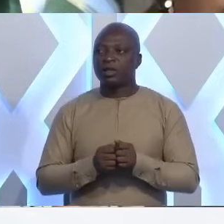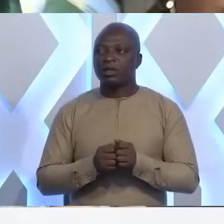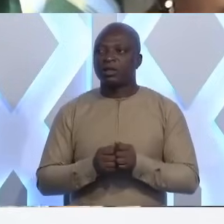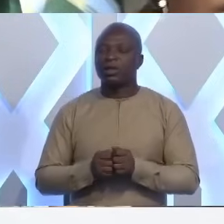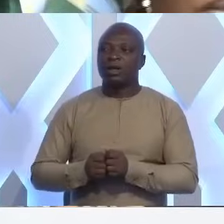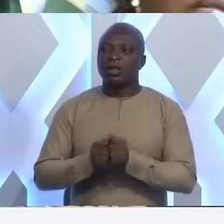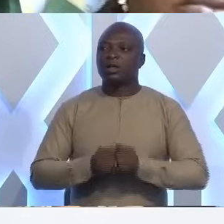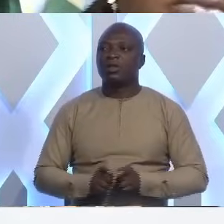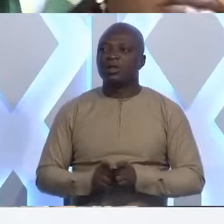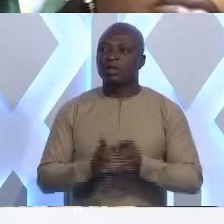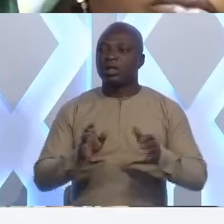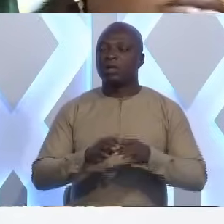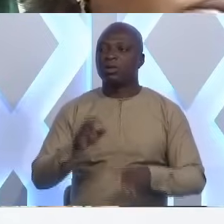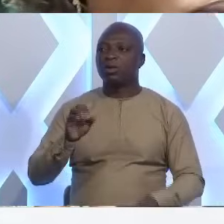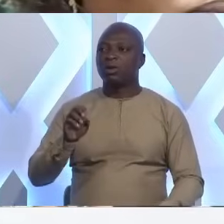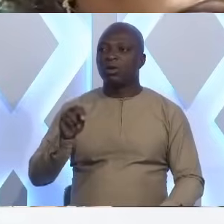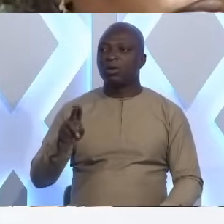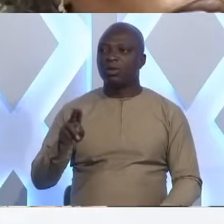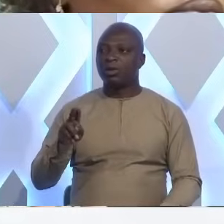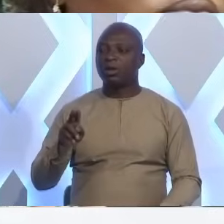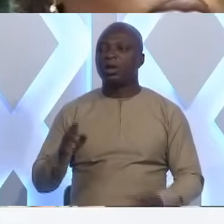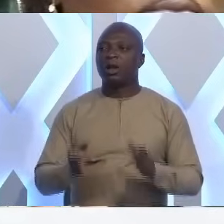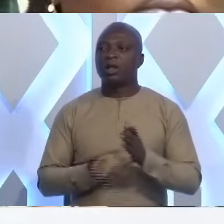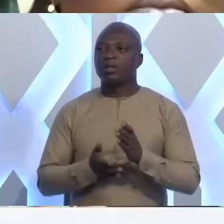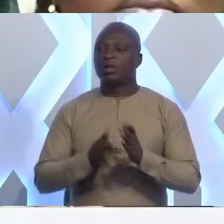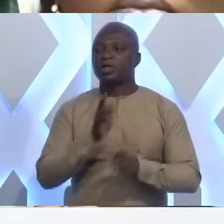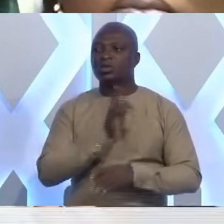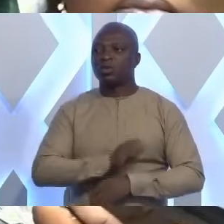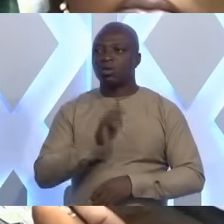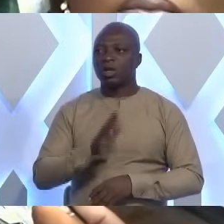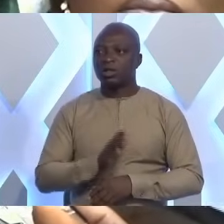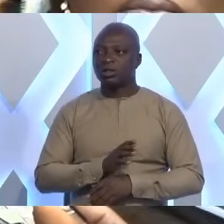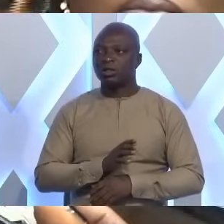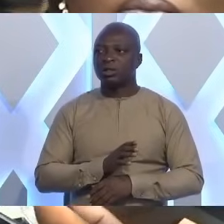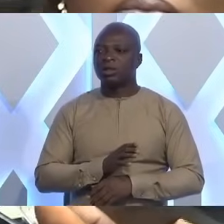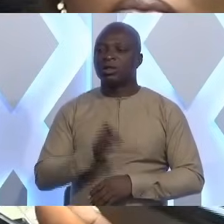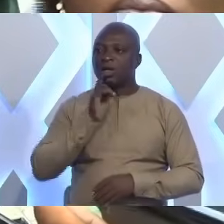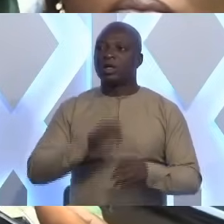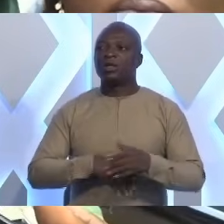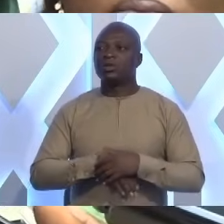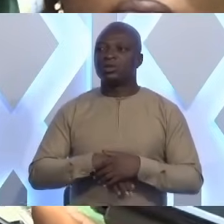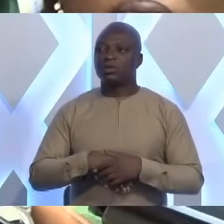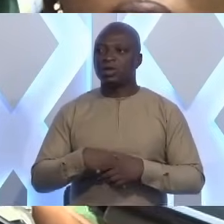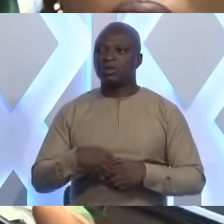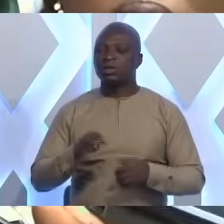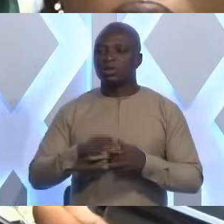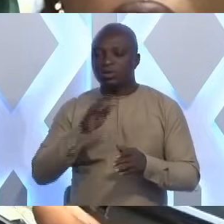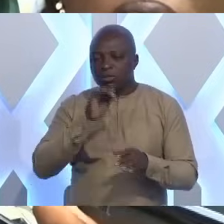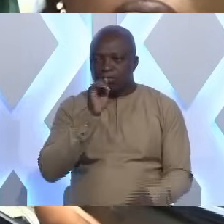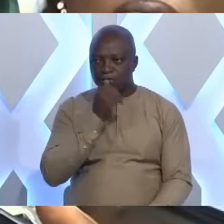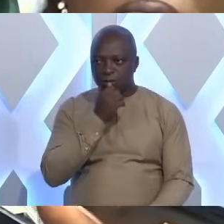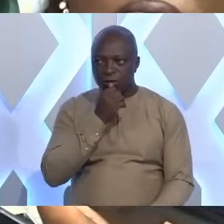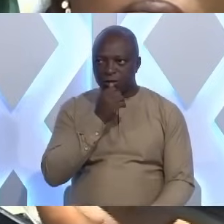l'Assemblée générale de l'ONU, la diplomatie togolaise est sortie de son silence.